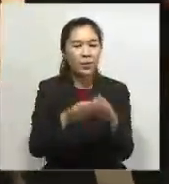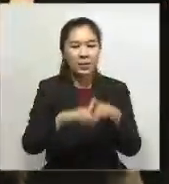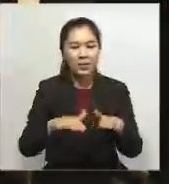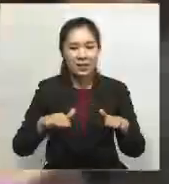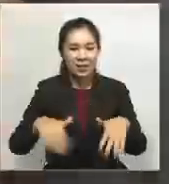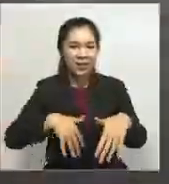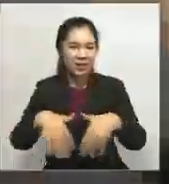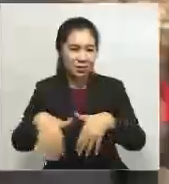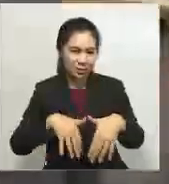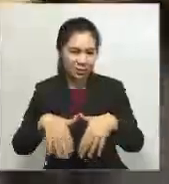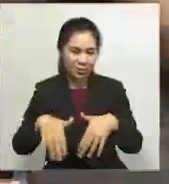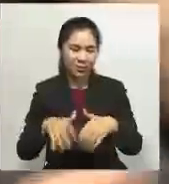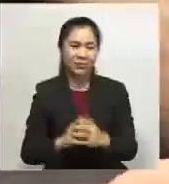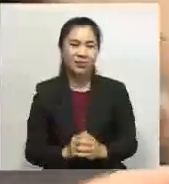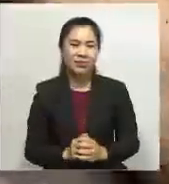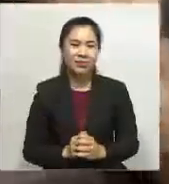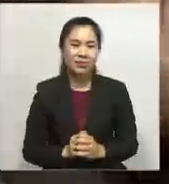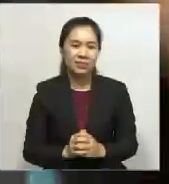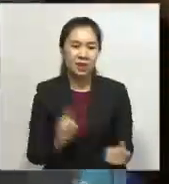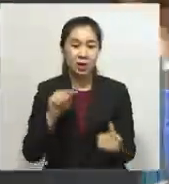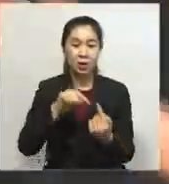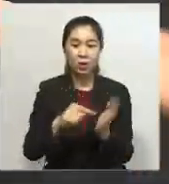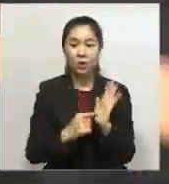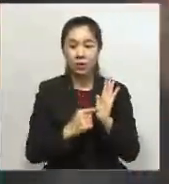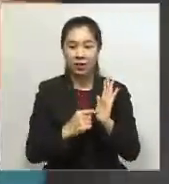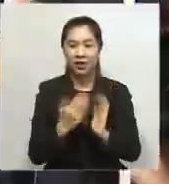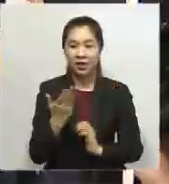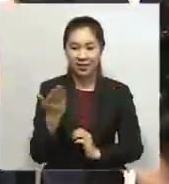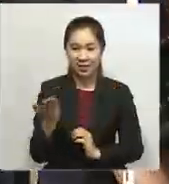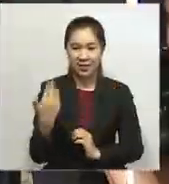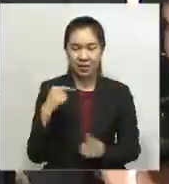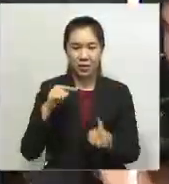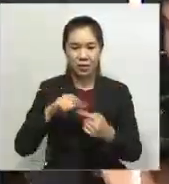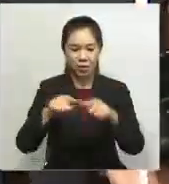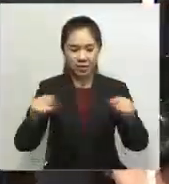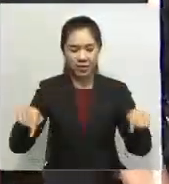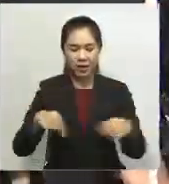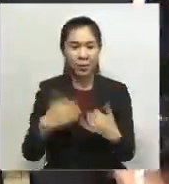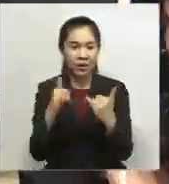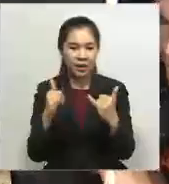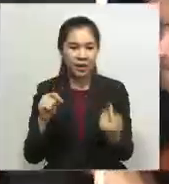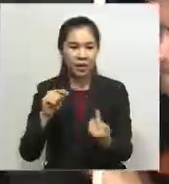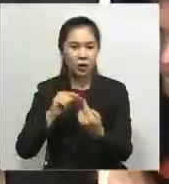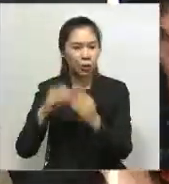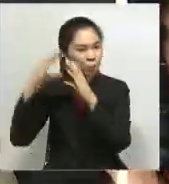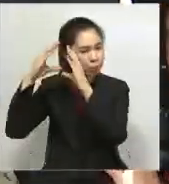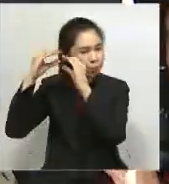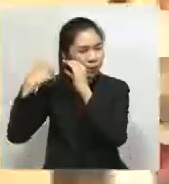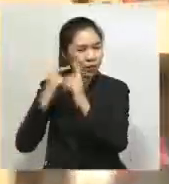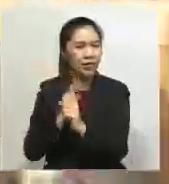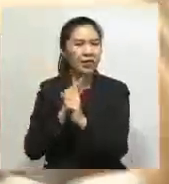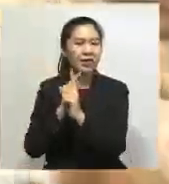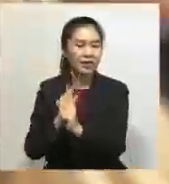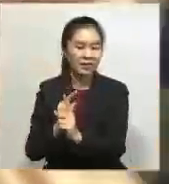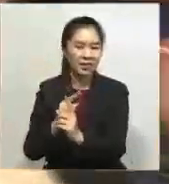และประชาชนที่มารอให้การต้อนรับนะคะอย่างจุดที่คุณผู้ชมเห็นนี่ค่ะเป็นสนามเด็กเล่นตามหลักการพัฒนาสมองเล่นตามรอยพระ